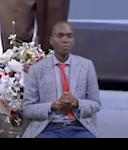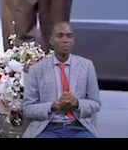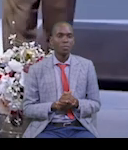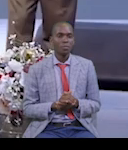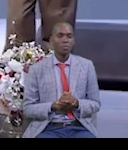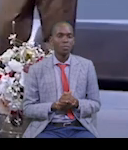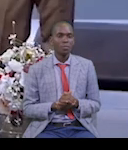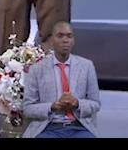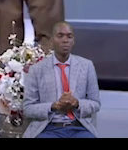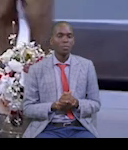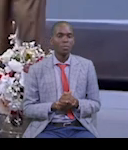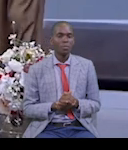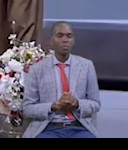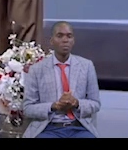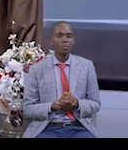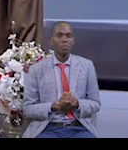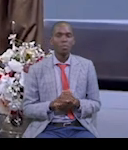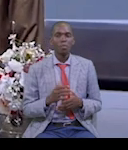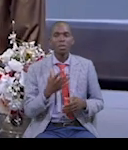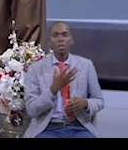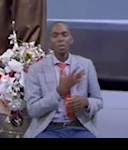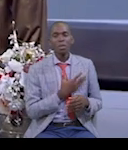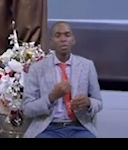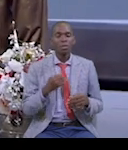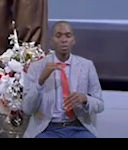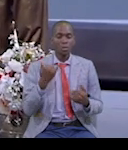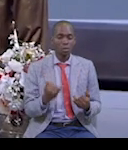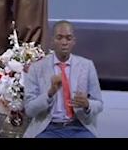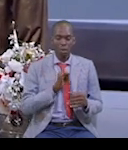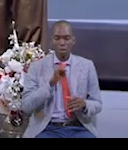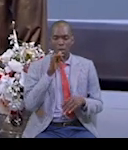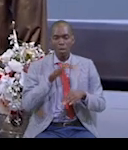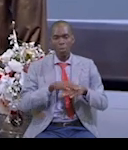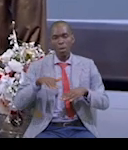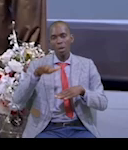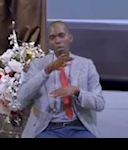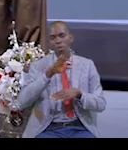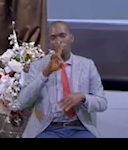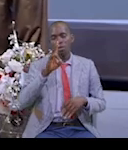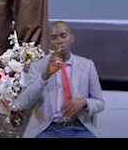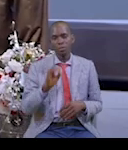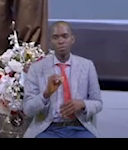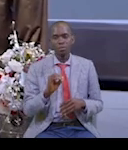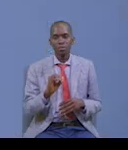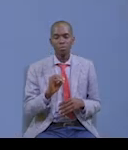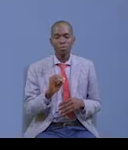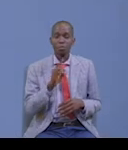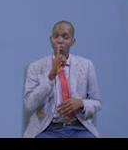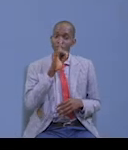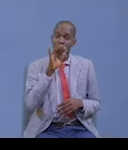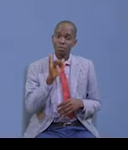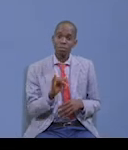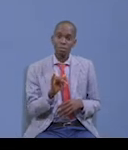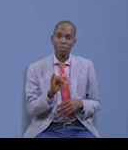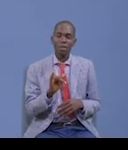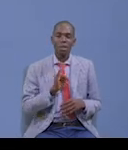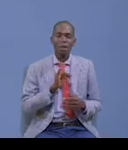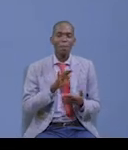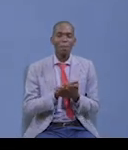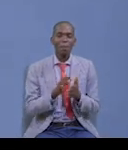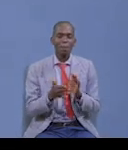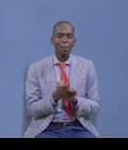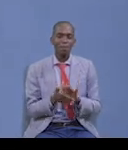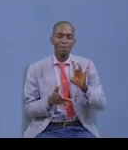వెళ్ళలేను. I'm above 70. నాకు 70 కంటే ఎక్కువ సంవత్సరాలు. Actually, I became